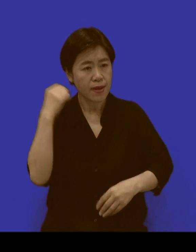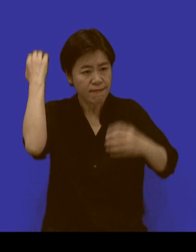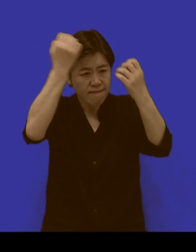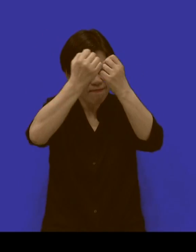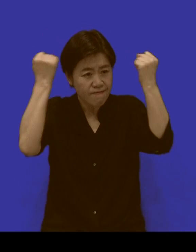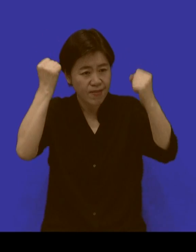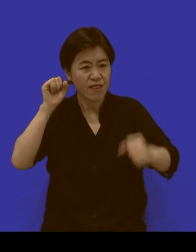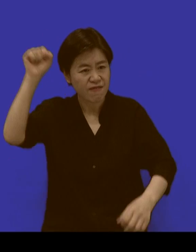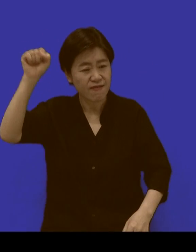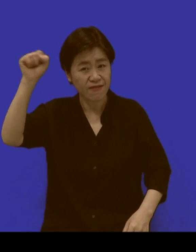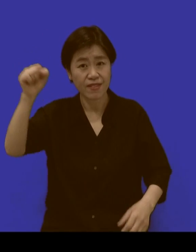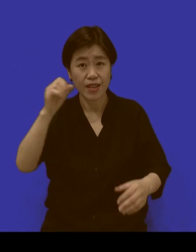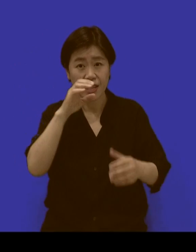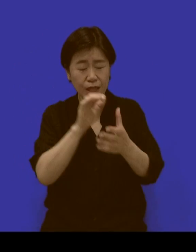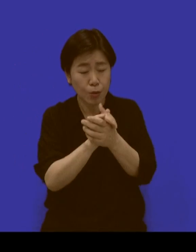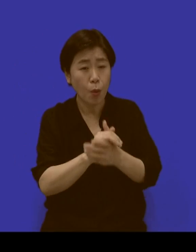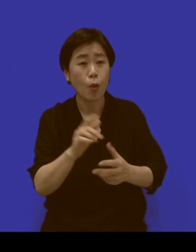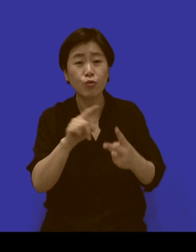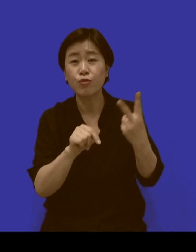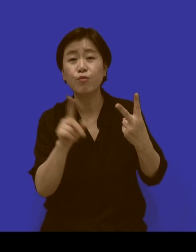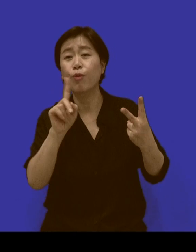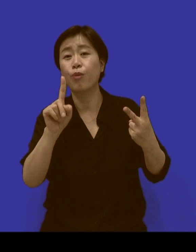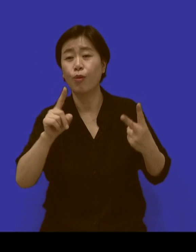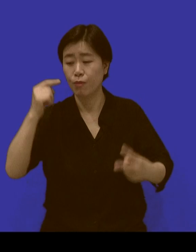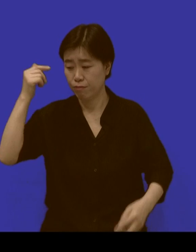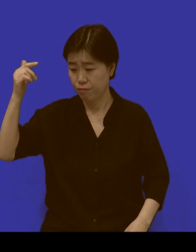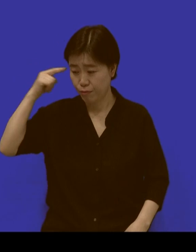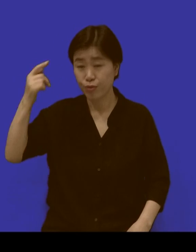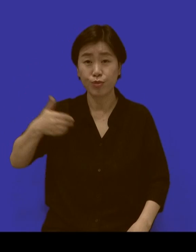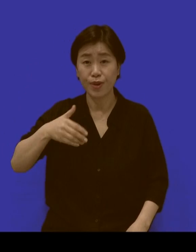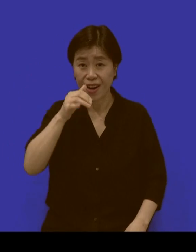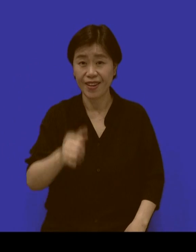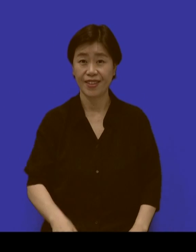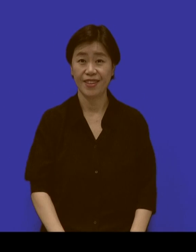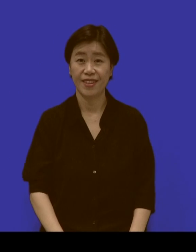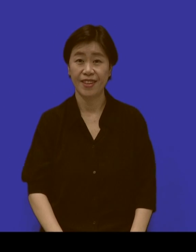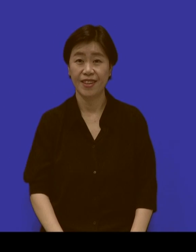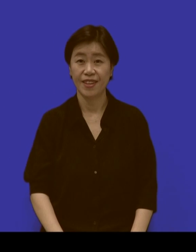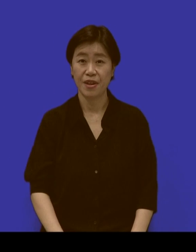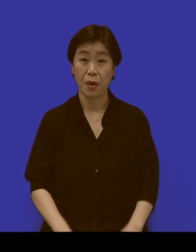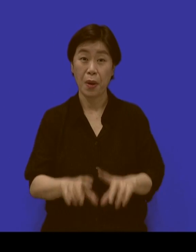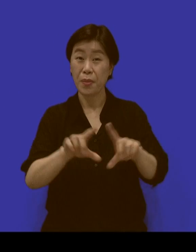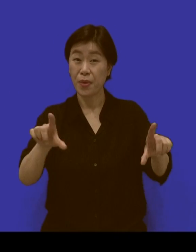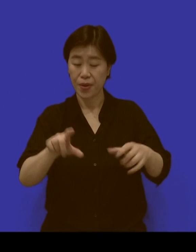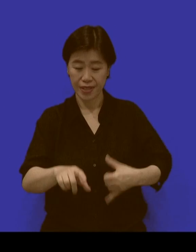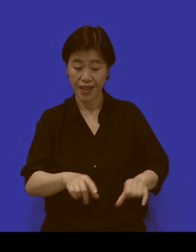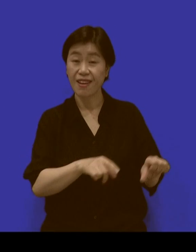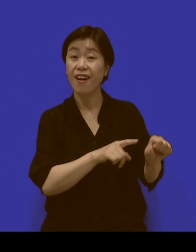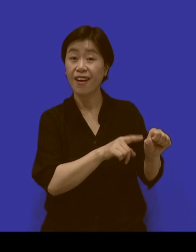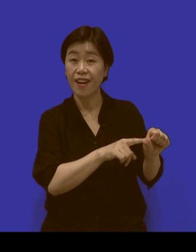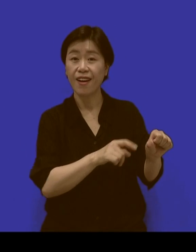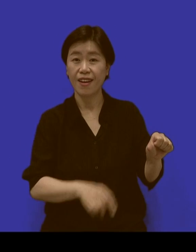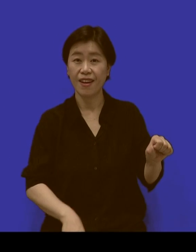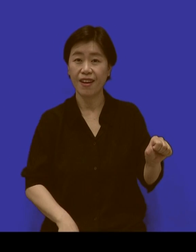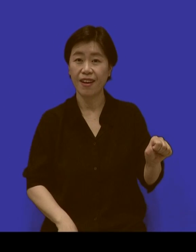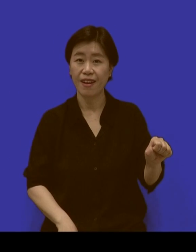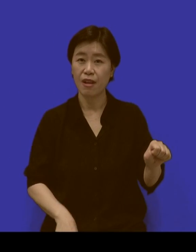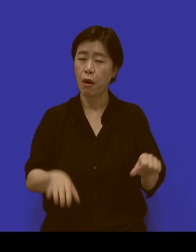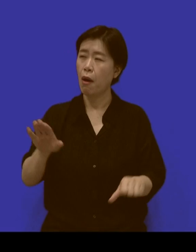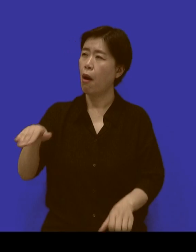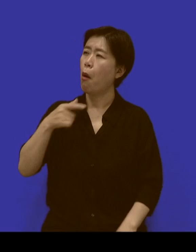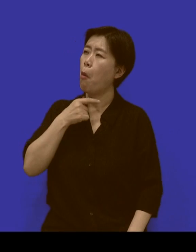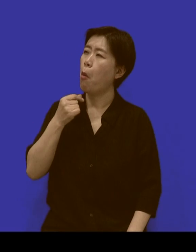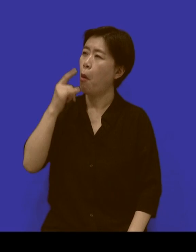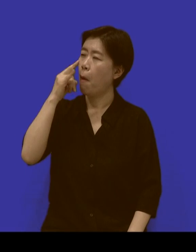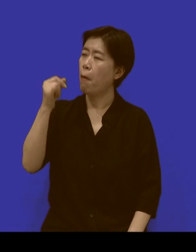안 듣는 고등학생 이제 어머니가 뭘 시켰는데 예. 나 그거 안 해. 그러면 어떻게 자기 뜻을 관철합니까? 이제